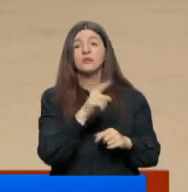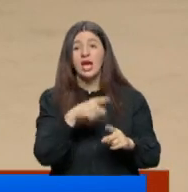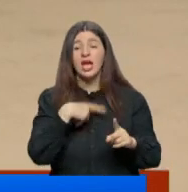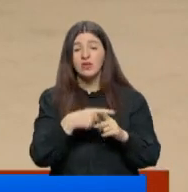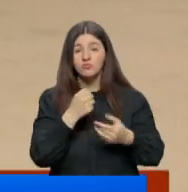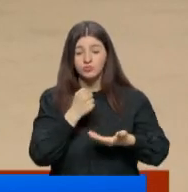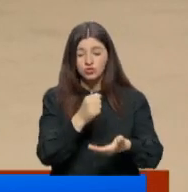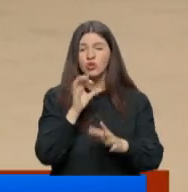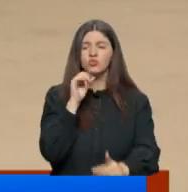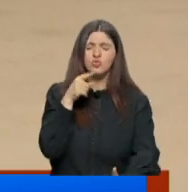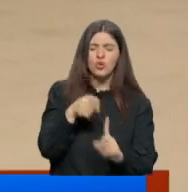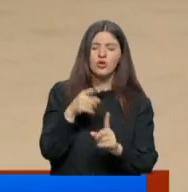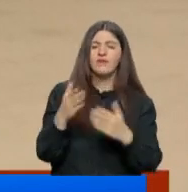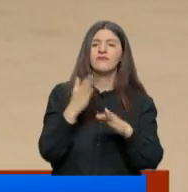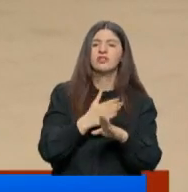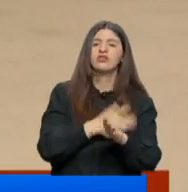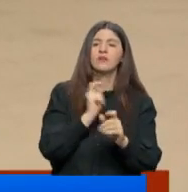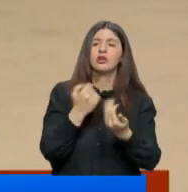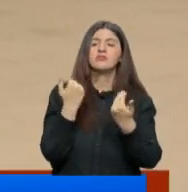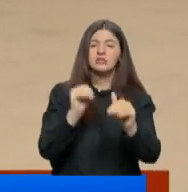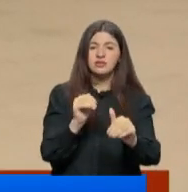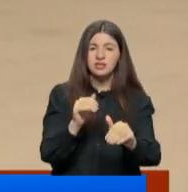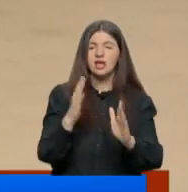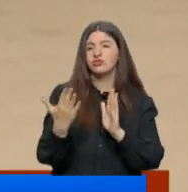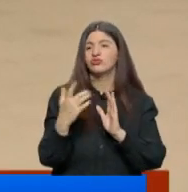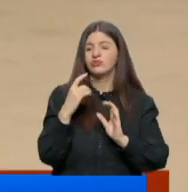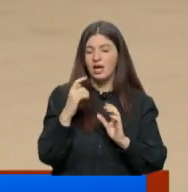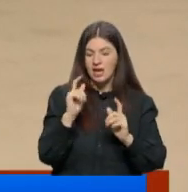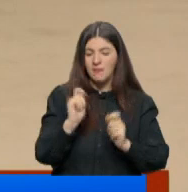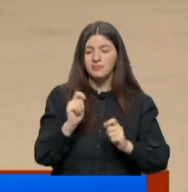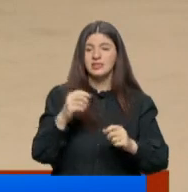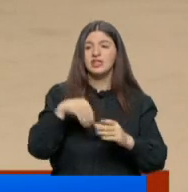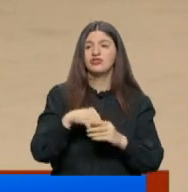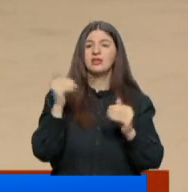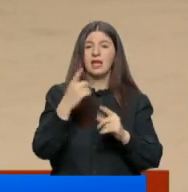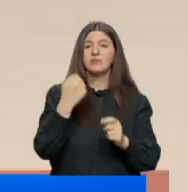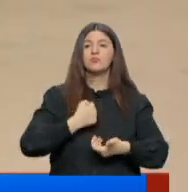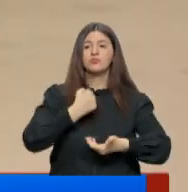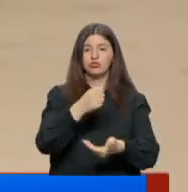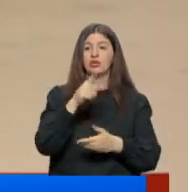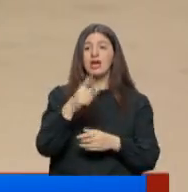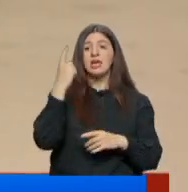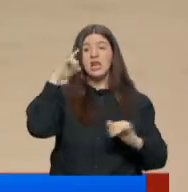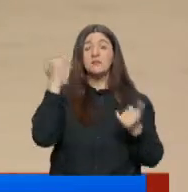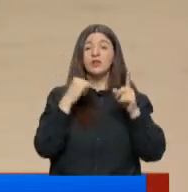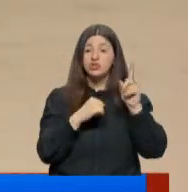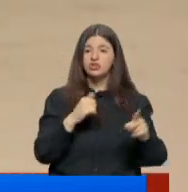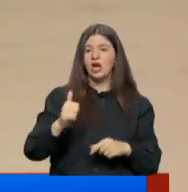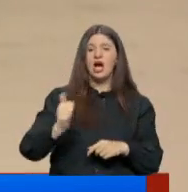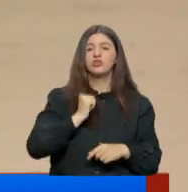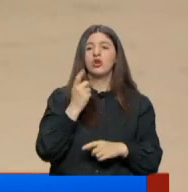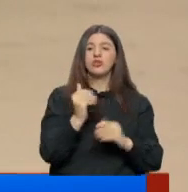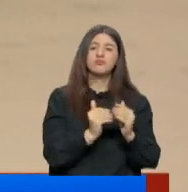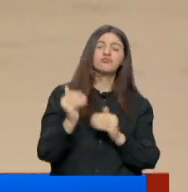vatandaşımıza doğrudan doğruya yapılacak olan desteklerin karşılanabilmesi için getirilen bir bütçedir. Yılbaşında asgari